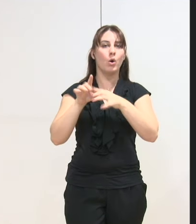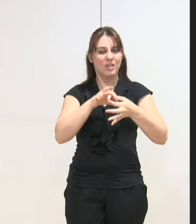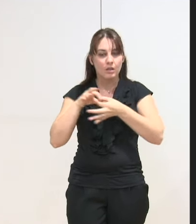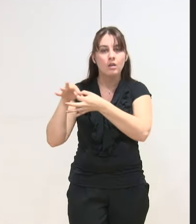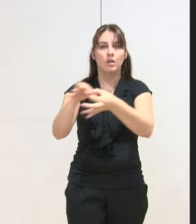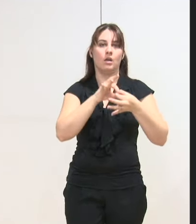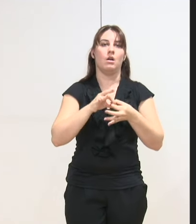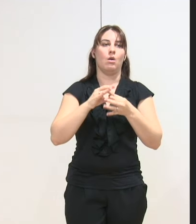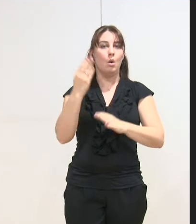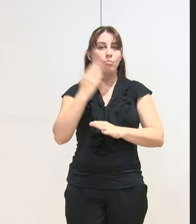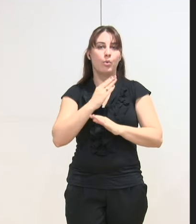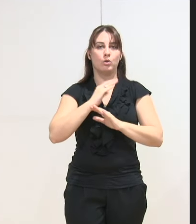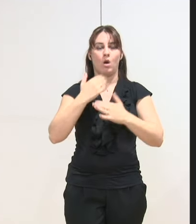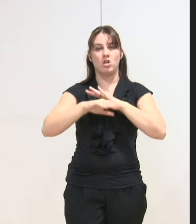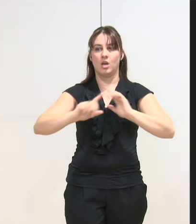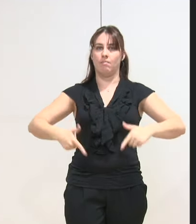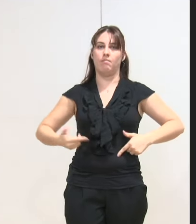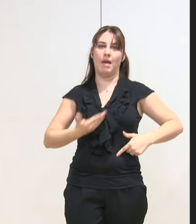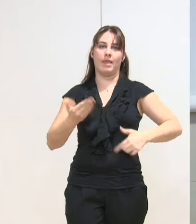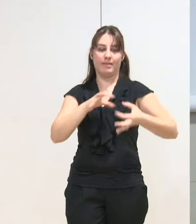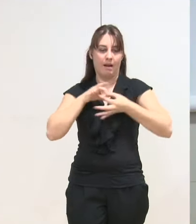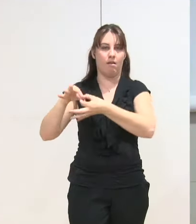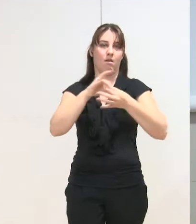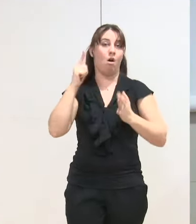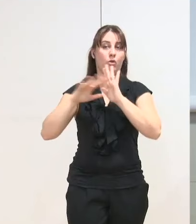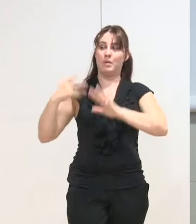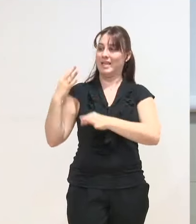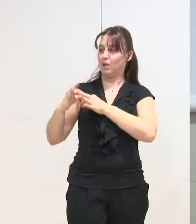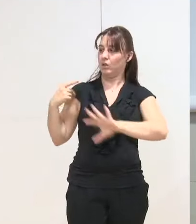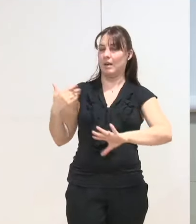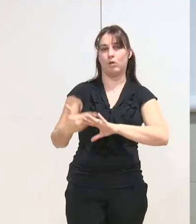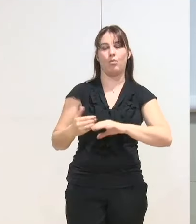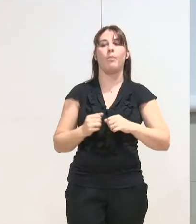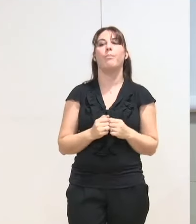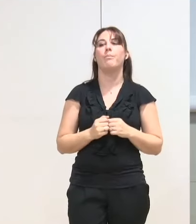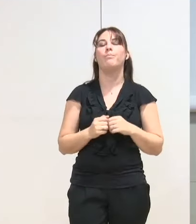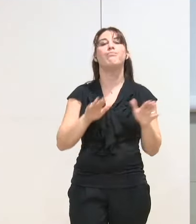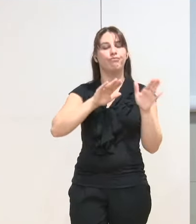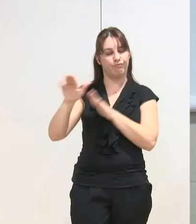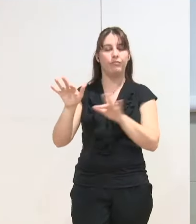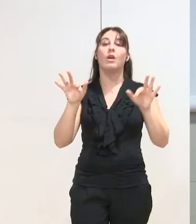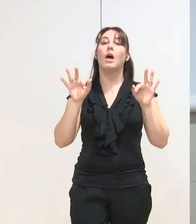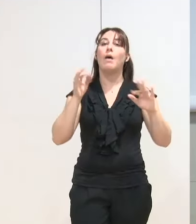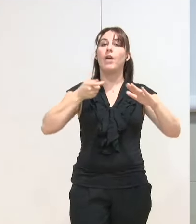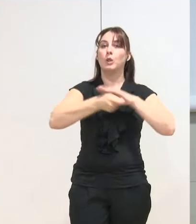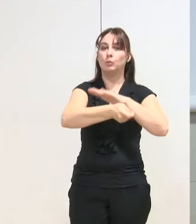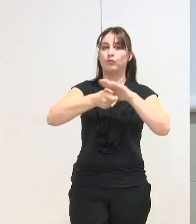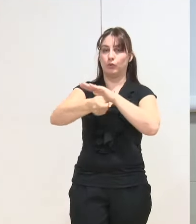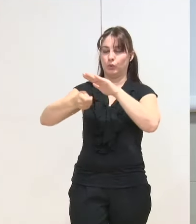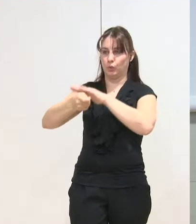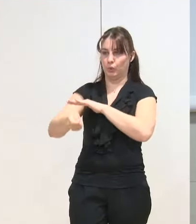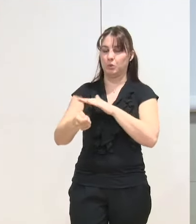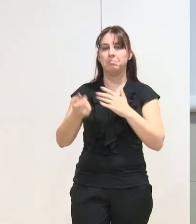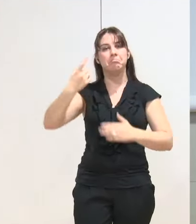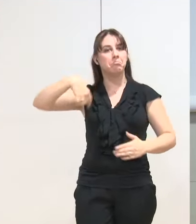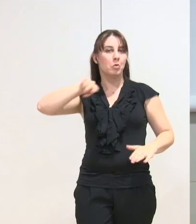maternelle à la rentrée 2014 concernant les subventions il nous